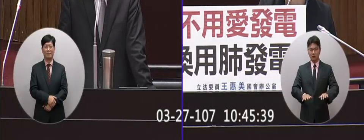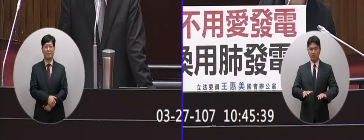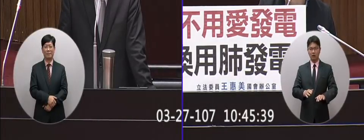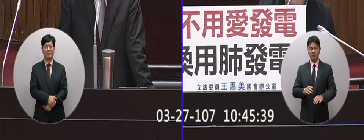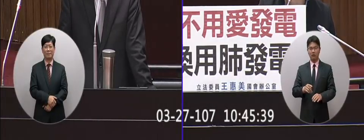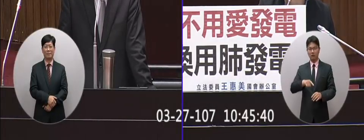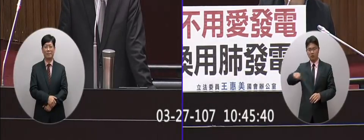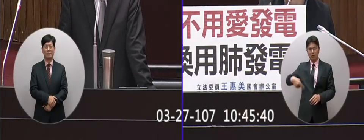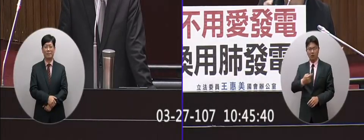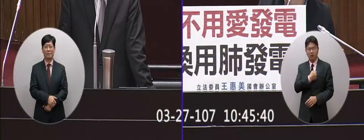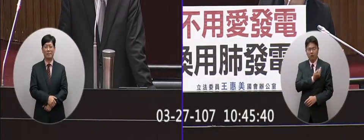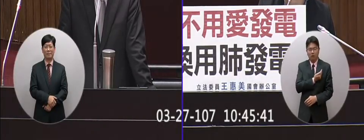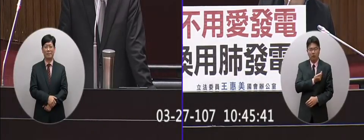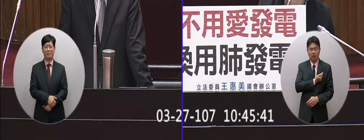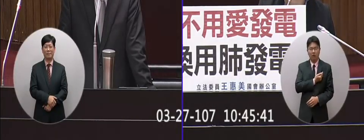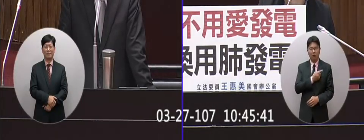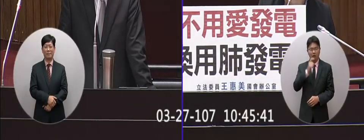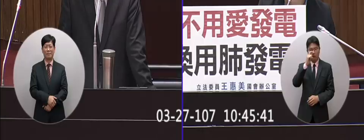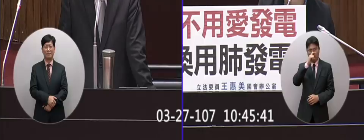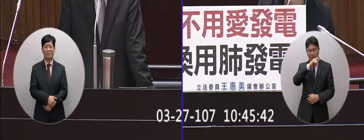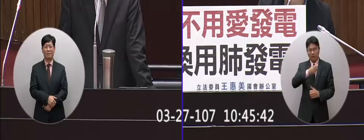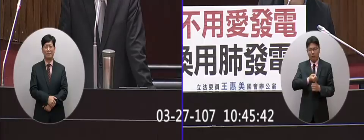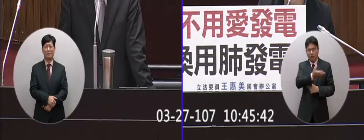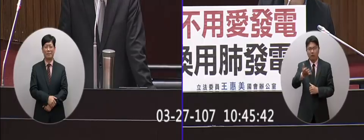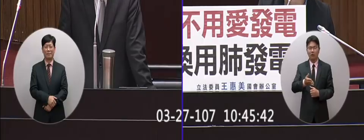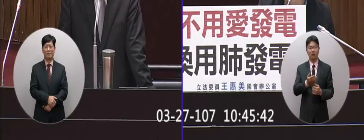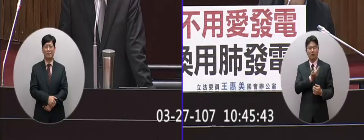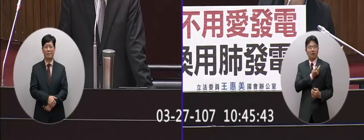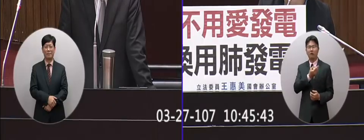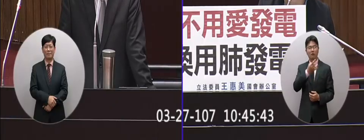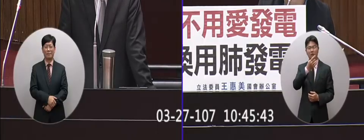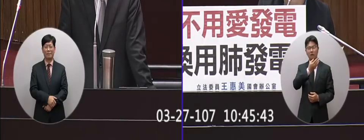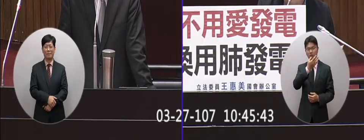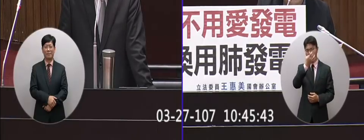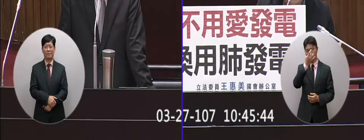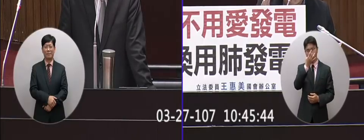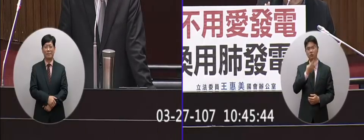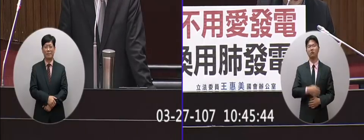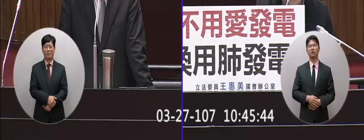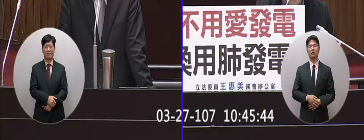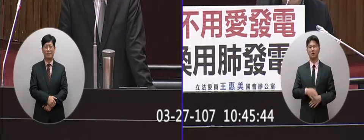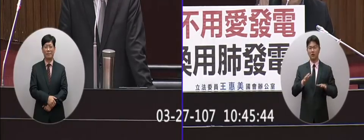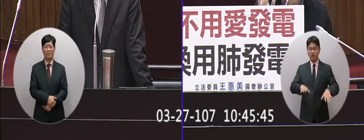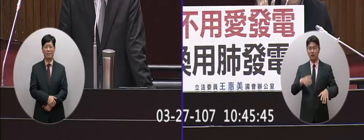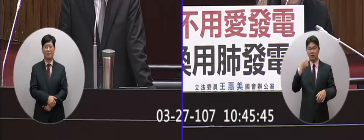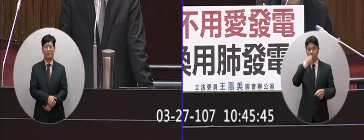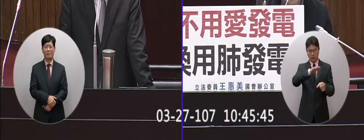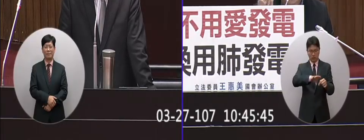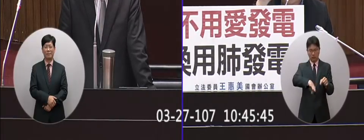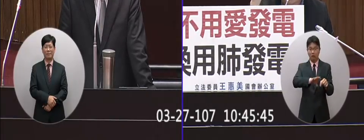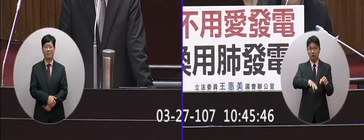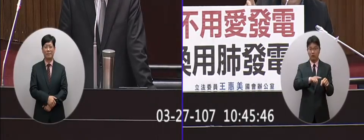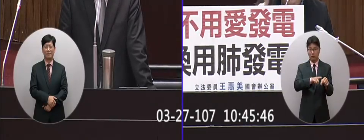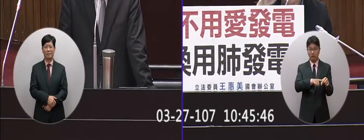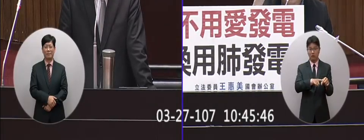忍这一些污染了。在中部地区，说真的，我们平均你们所用的